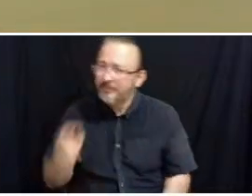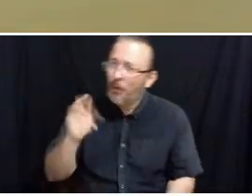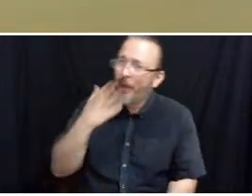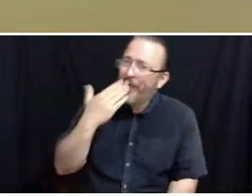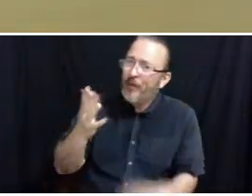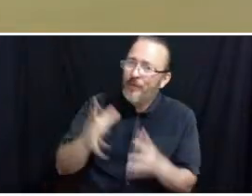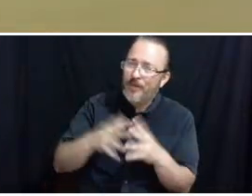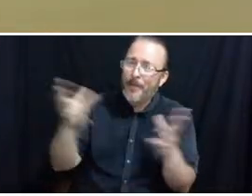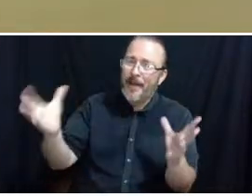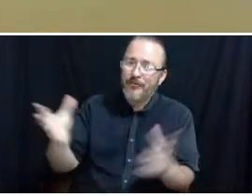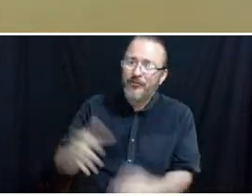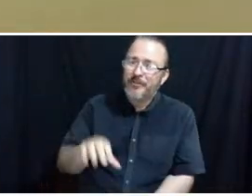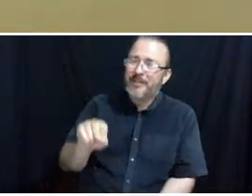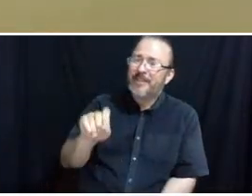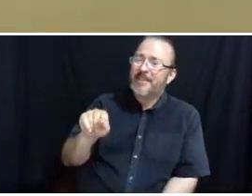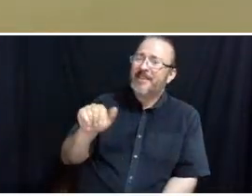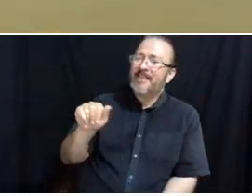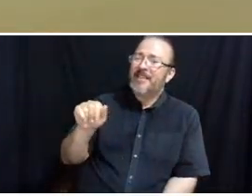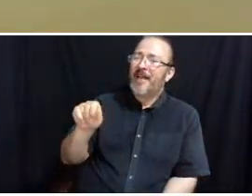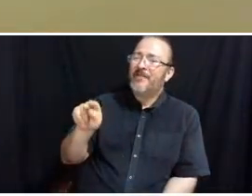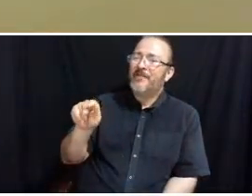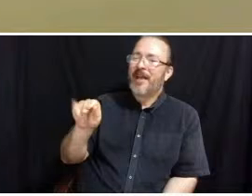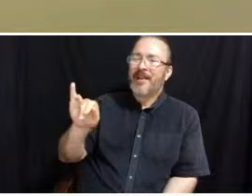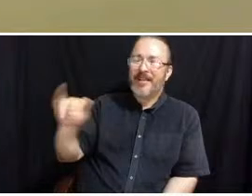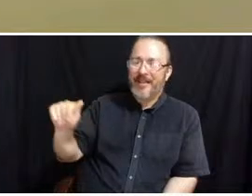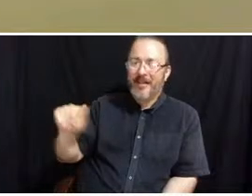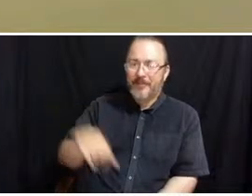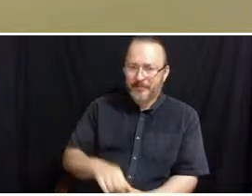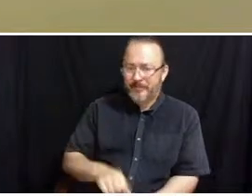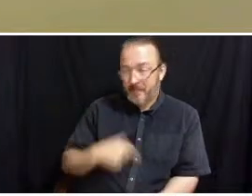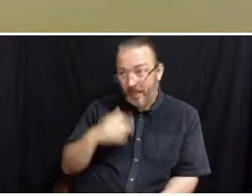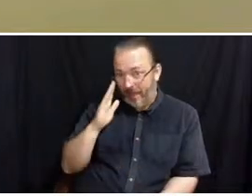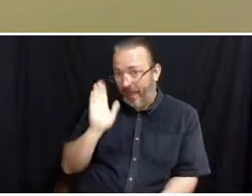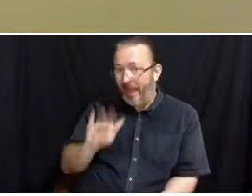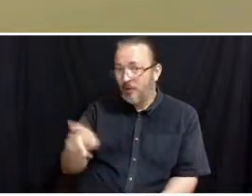beaucoup, Stéphania. Je sais